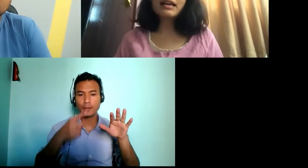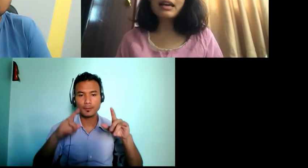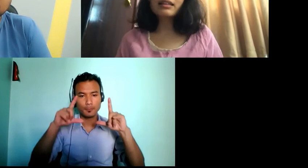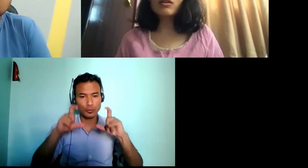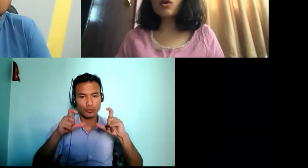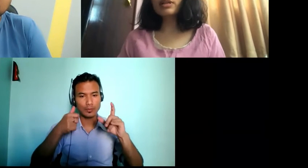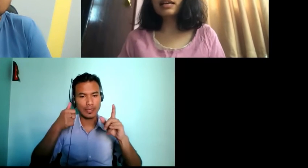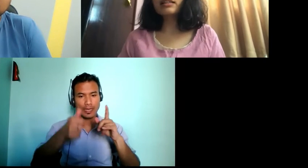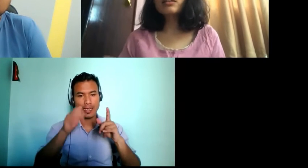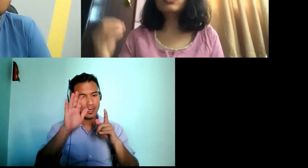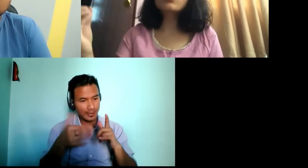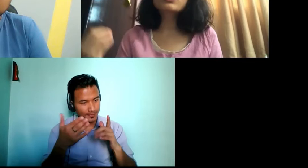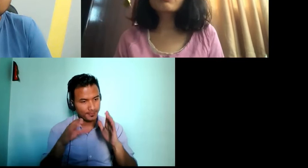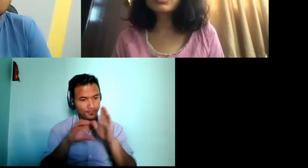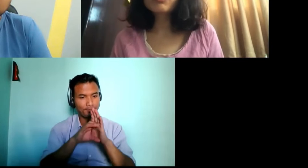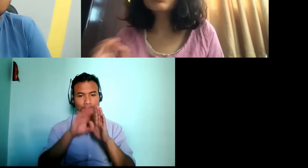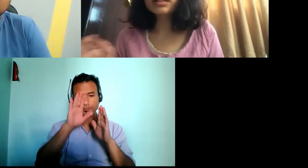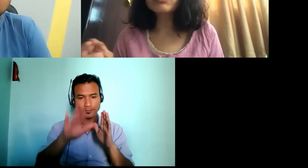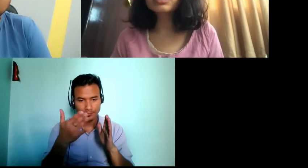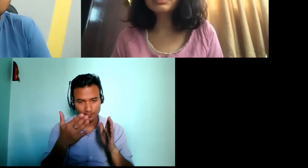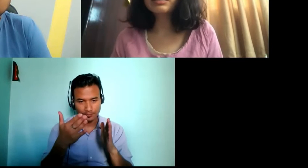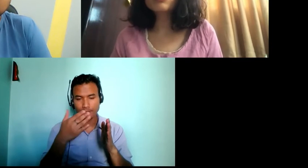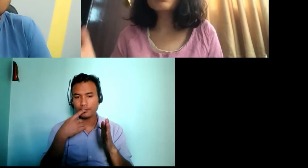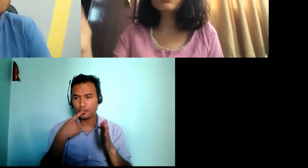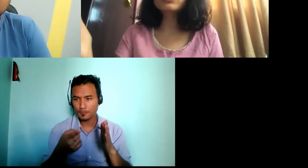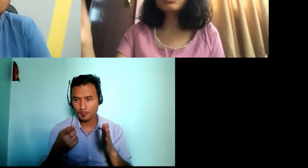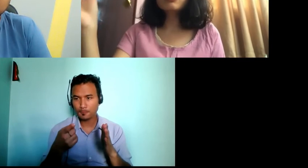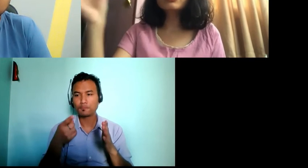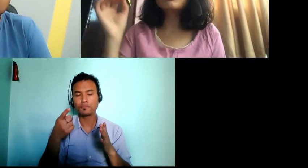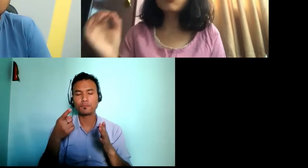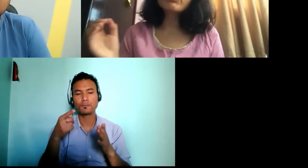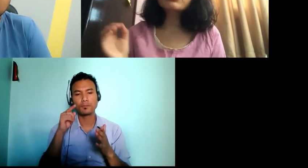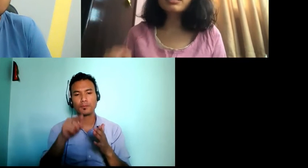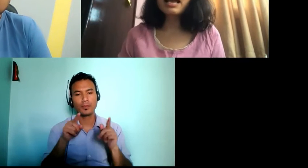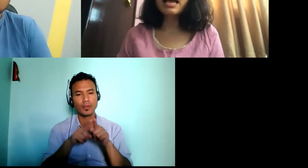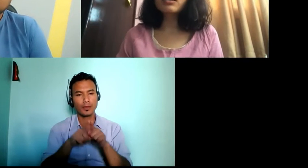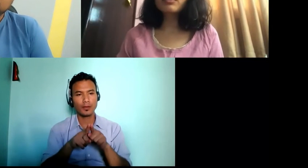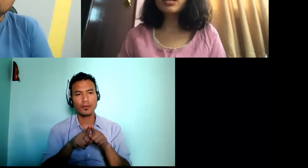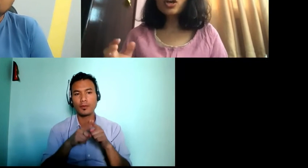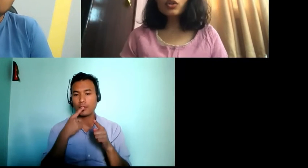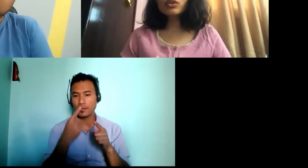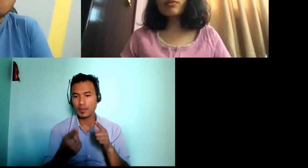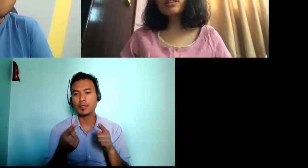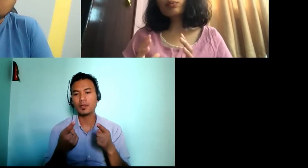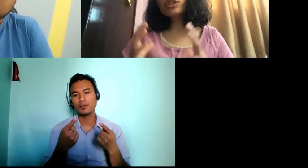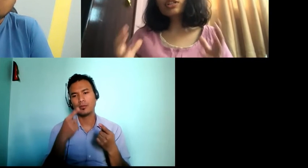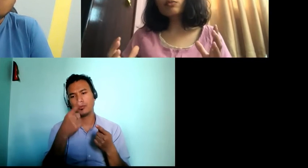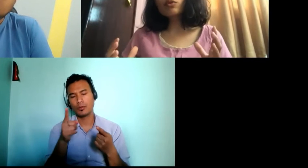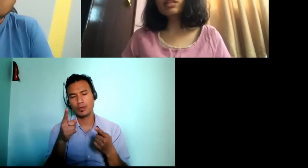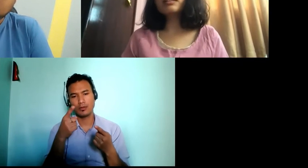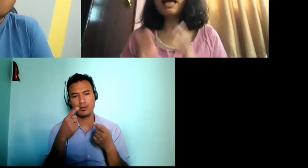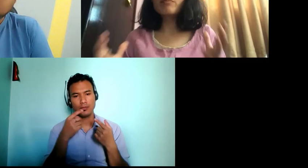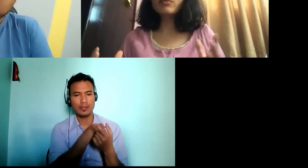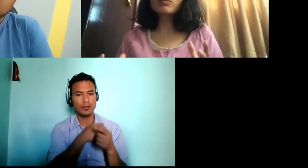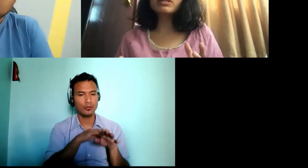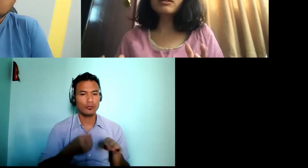लाइक आइदिएन, कमेन्ट आइदिएन, त्यो पोस्टमा पनि कमेन्ट हुन्छ नि, लेखेकोमा पोस्ट गरेकोमा कमेन्ट र लाइक आएन भने जुन एउटा त्यो प्रिसियस